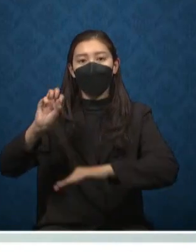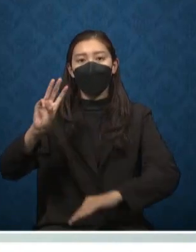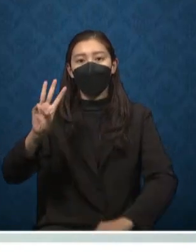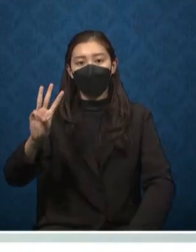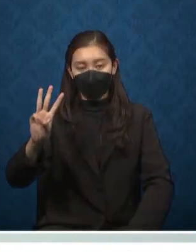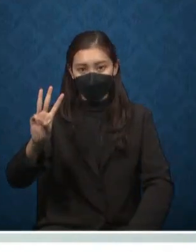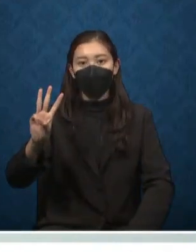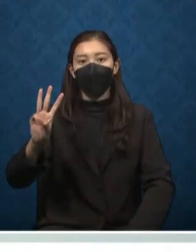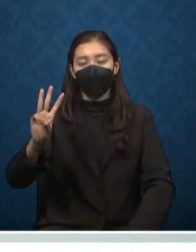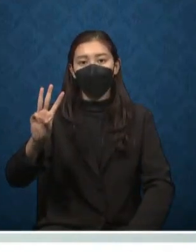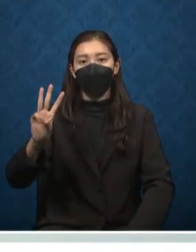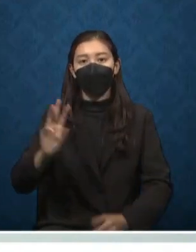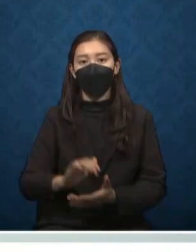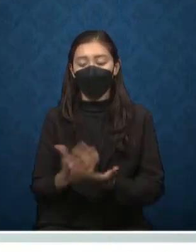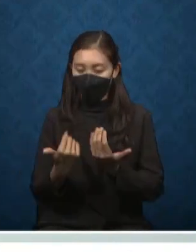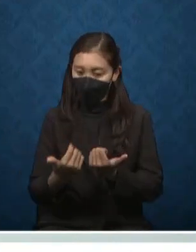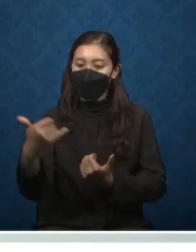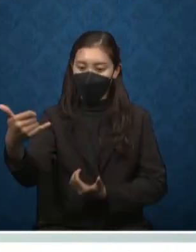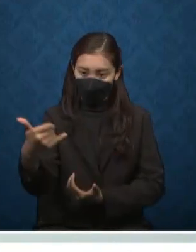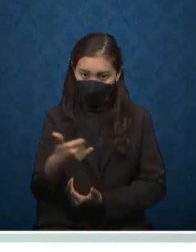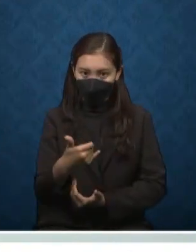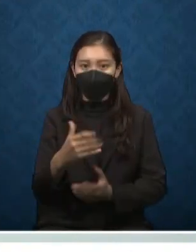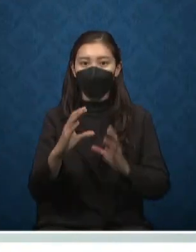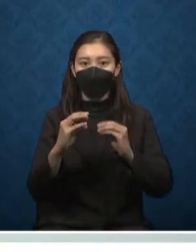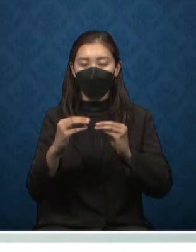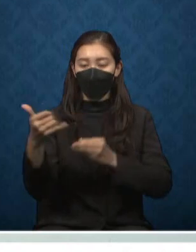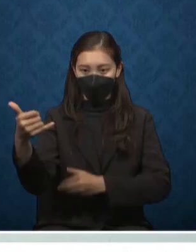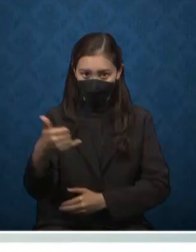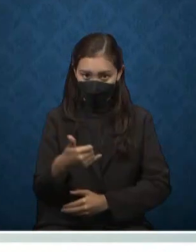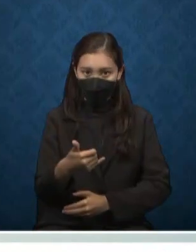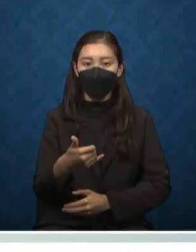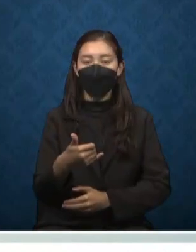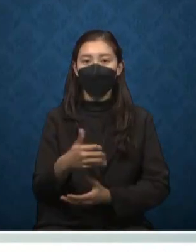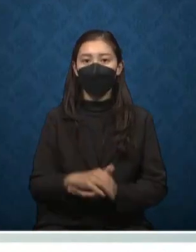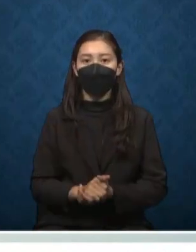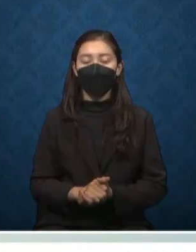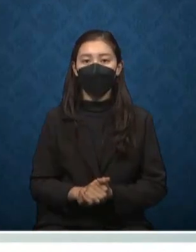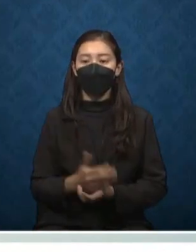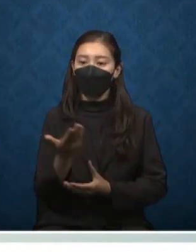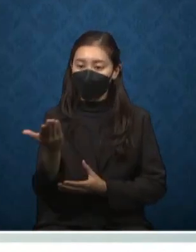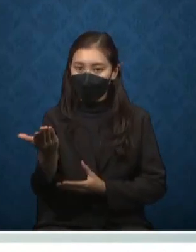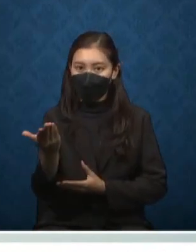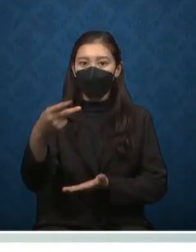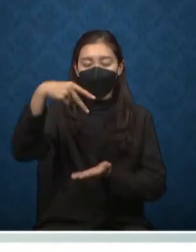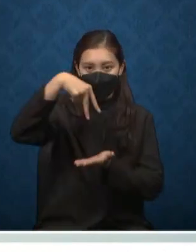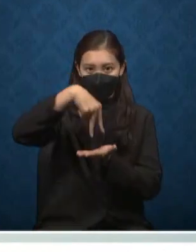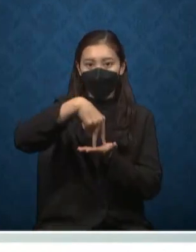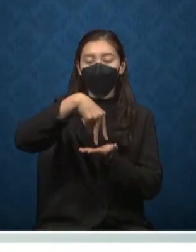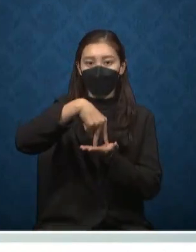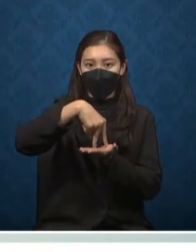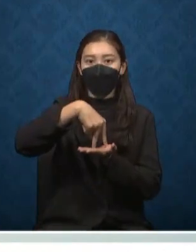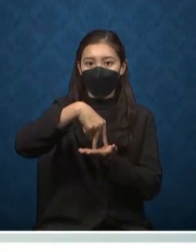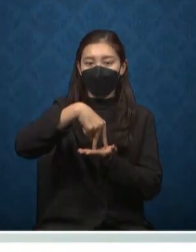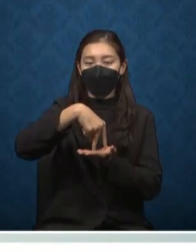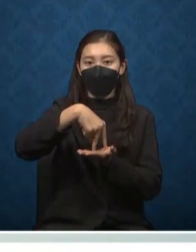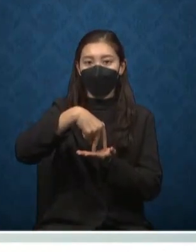าอยู่ในที่ประชุมแห่งนี้แล้วผมจึงขอเชิญท่านได้โปรดยืนขึ้นเ